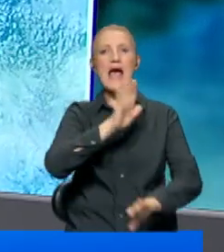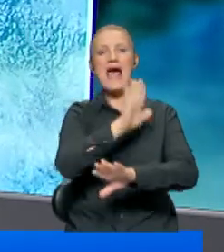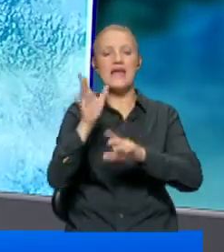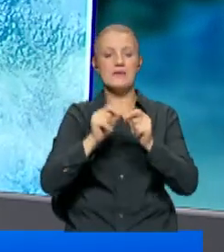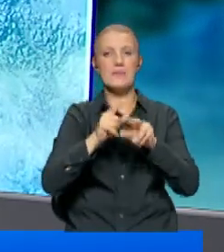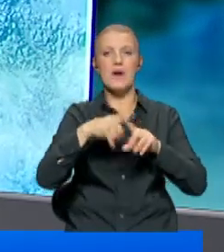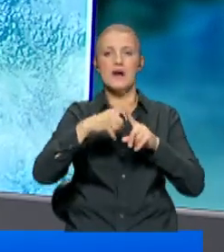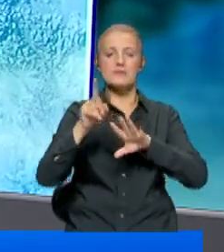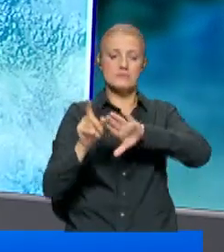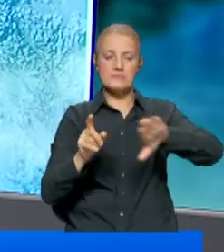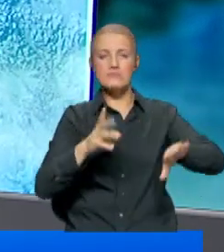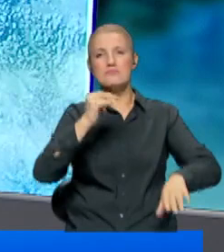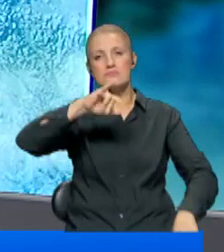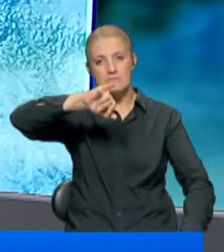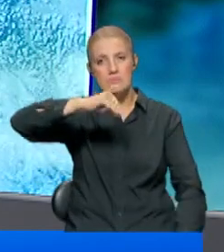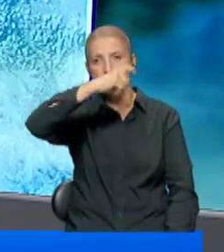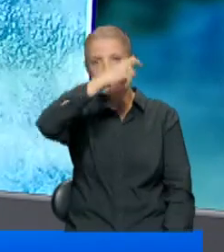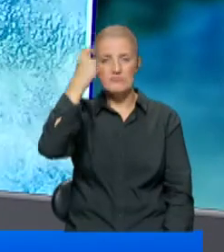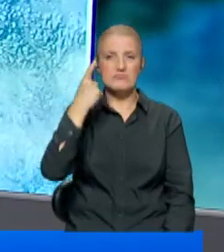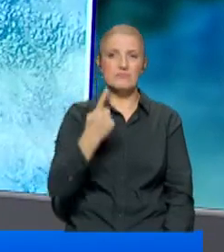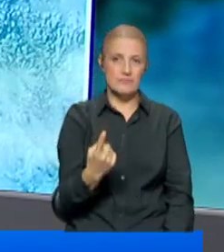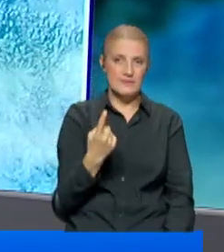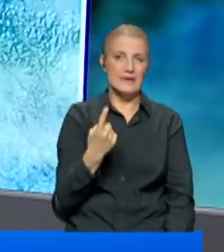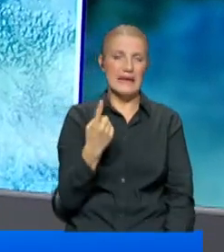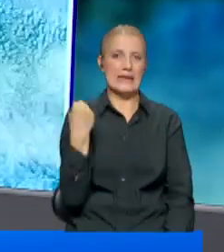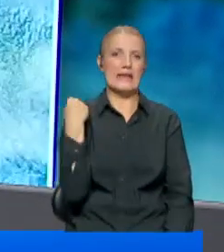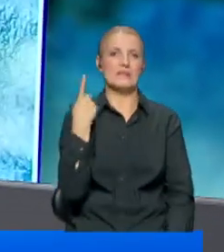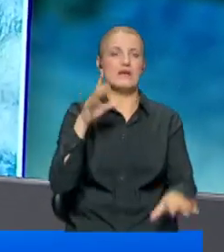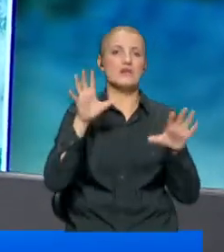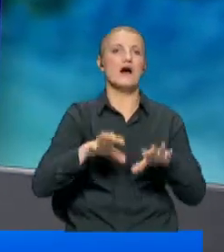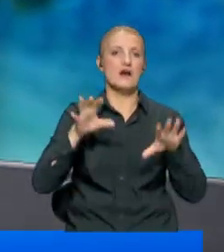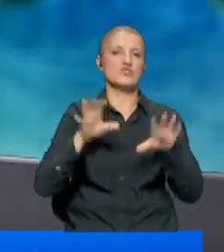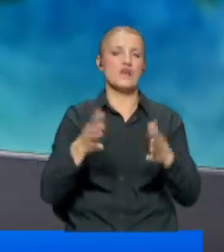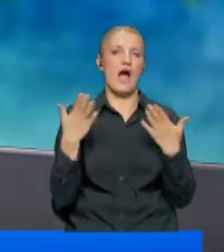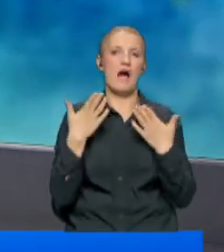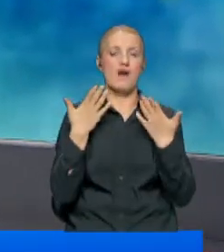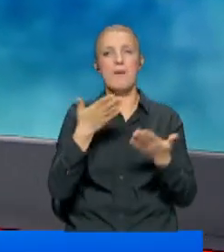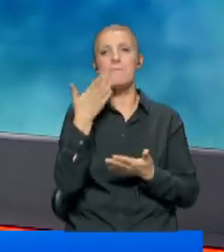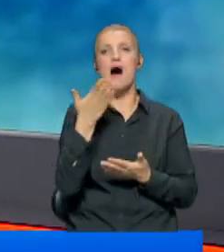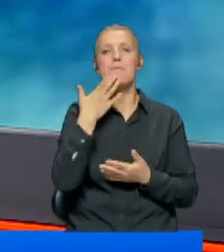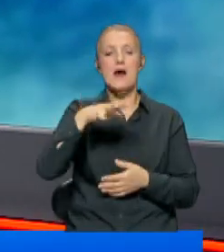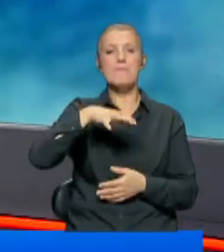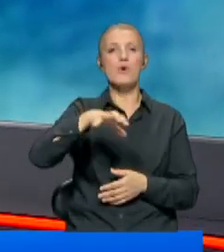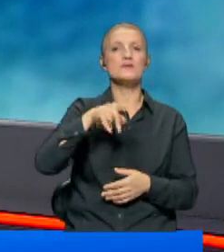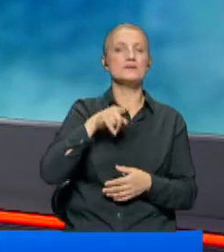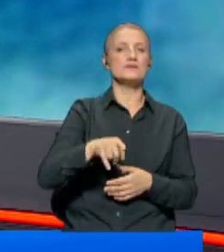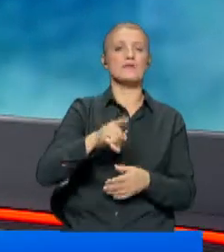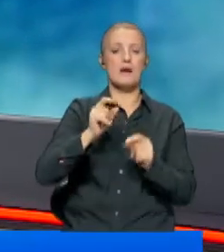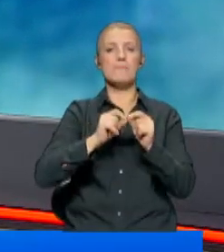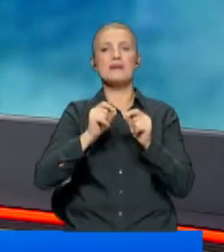en batısında aşırı sıcaklardan söz ediyor harita Pide Tabii ki yeni bir yağışlı havadan söz ediyor Marmara Bölgesi'nde